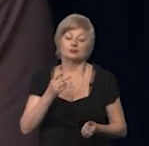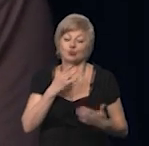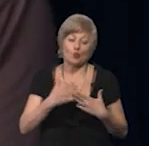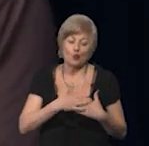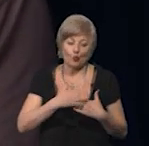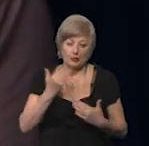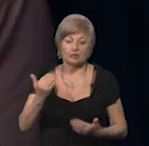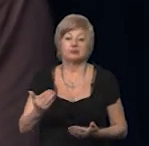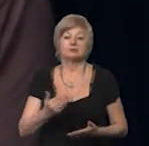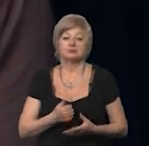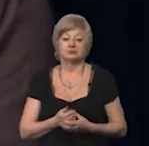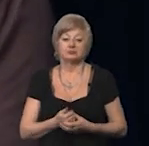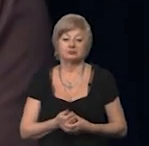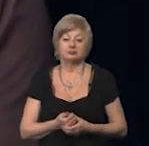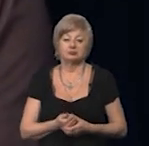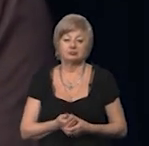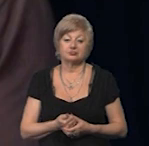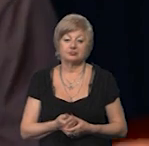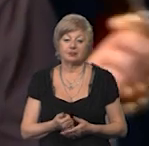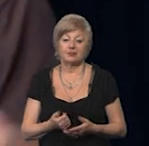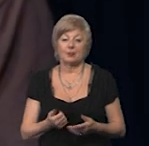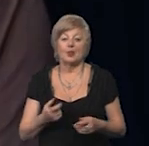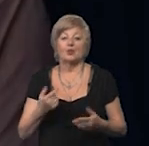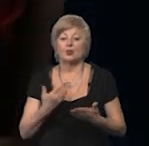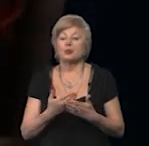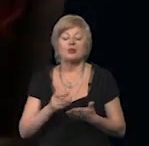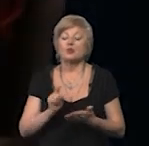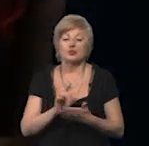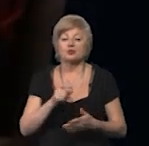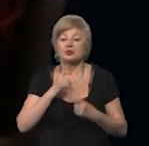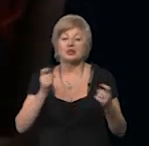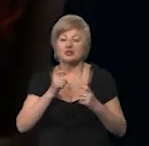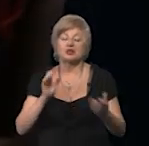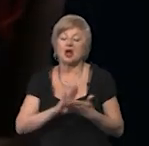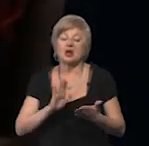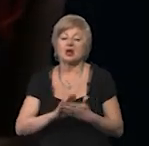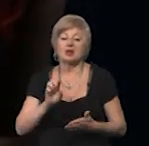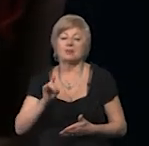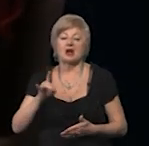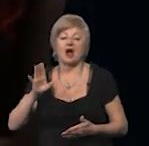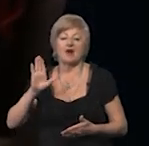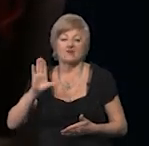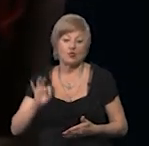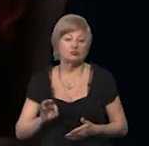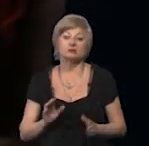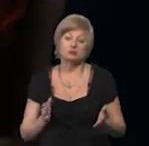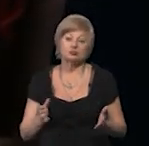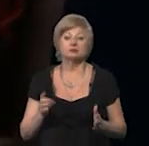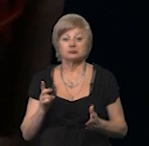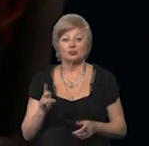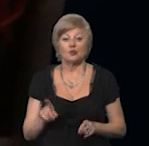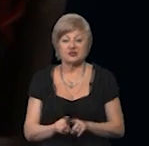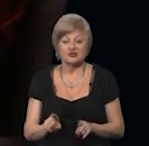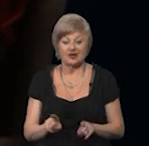там, не знаю, там кричали браво, давай ще там. Підсвідомо, да, люди тому вони лізуть